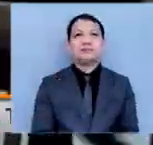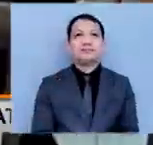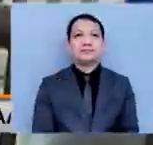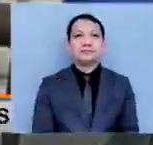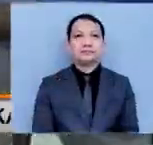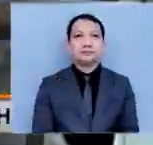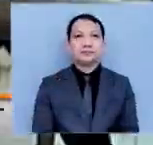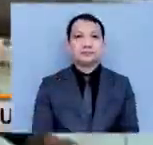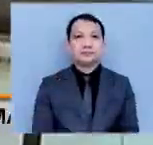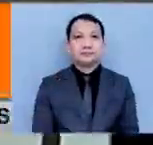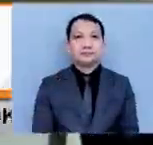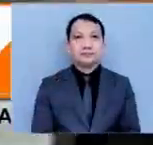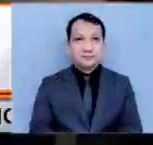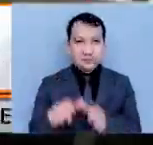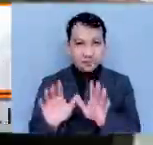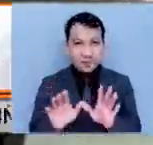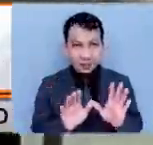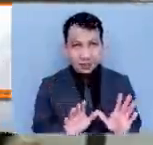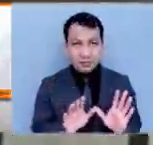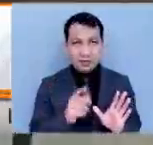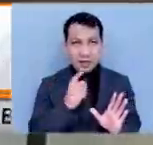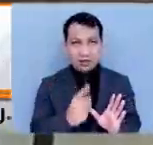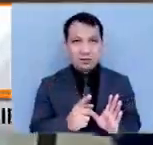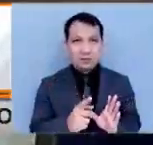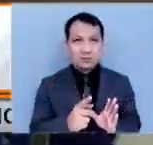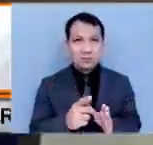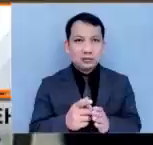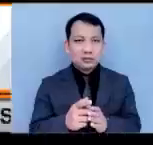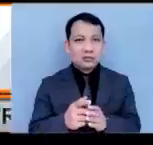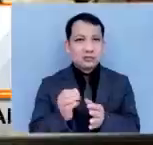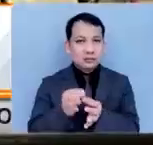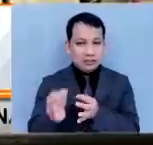po, kalmado lang po tayo. No? Naantala man ng lindol.